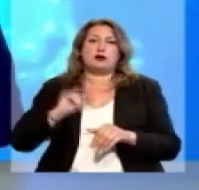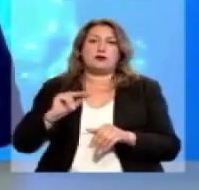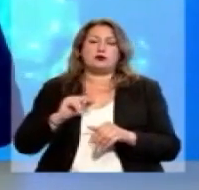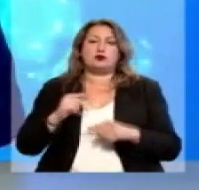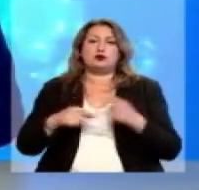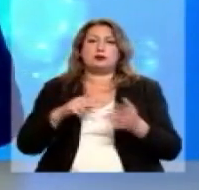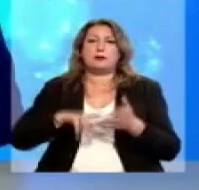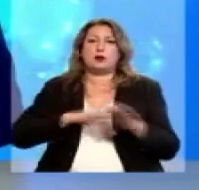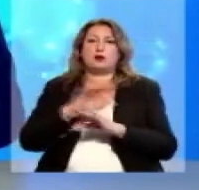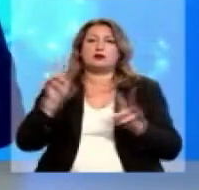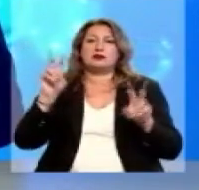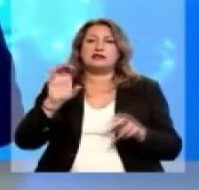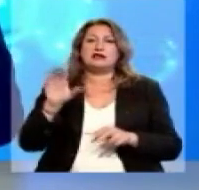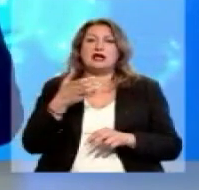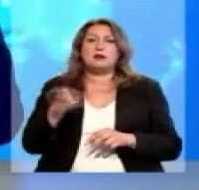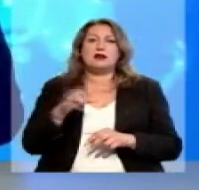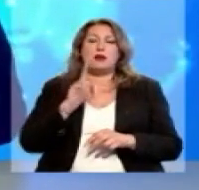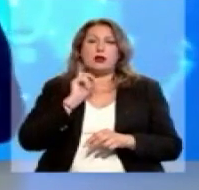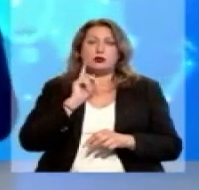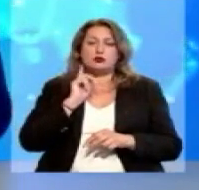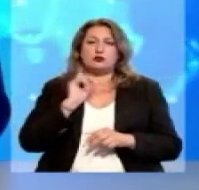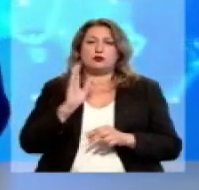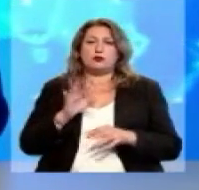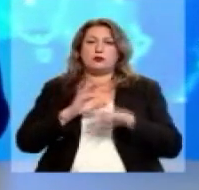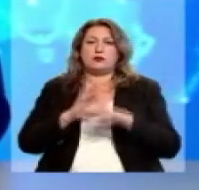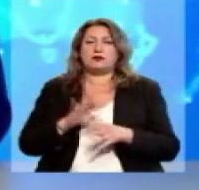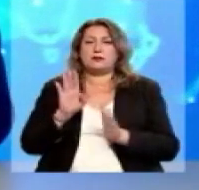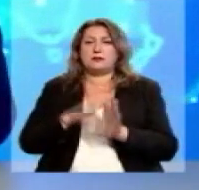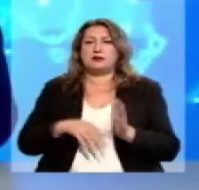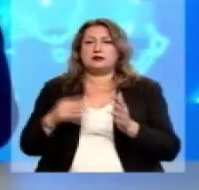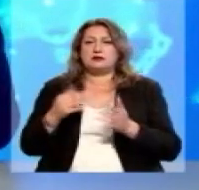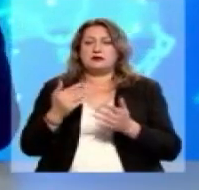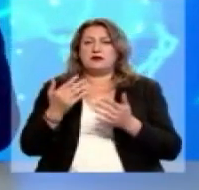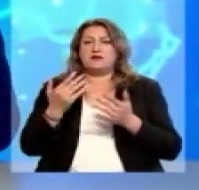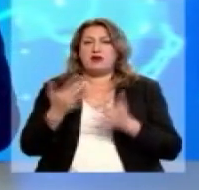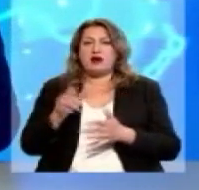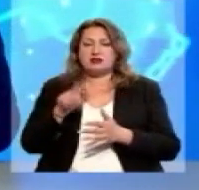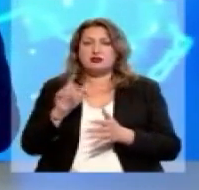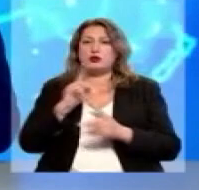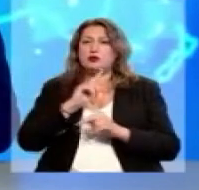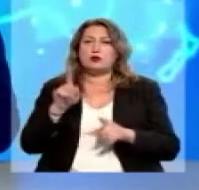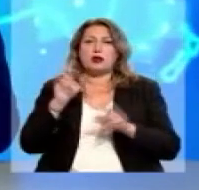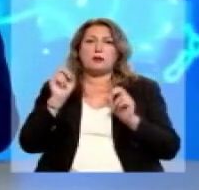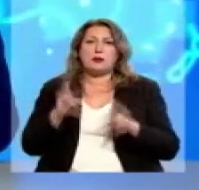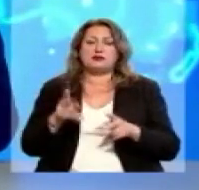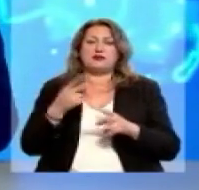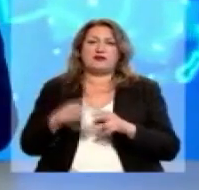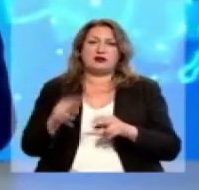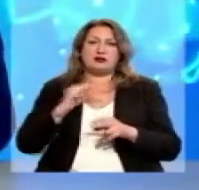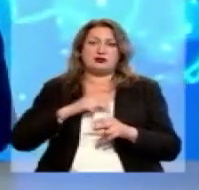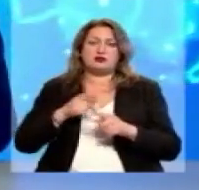жүзеге асады. Сондай-ақ онда қауіпті және зиянды салалар болмайды. Және жалақының бір бөлігі бюджет қаражат